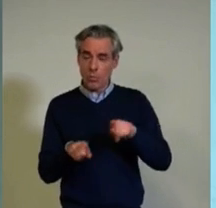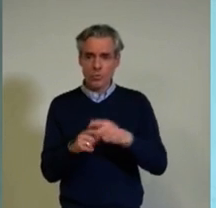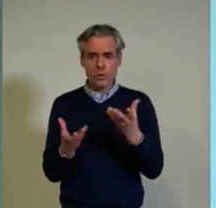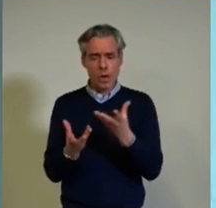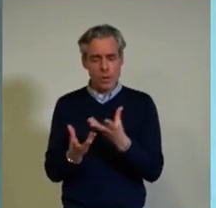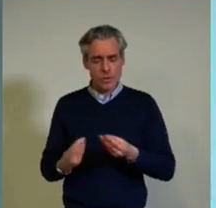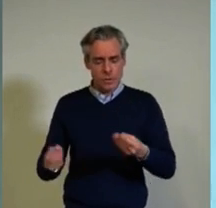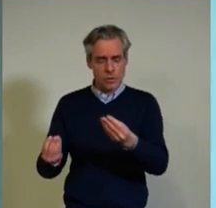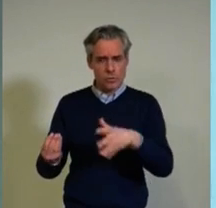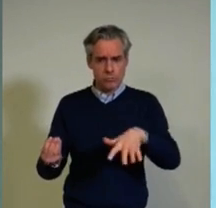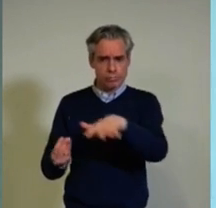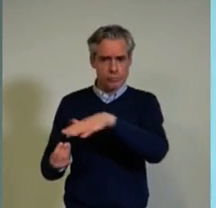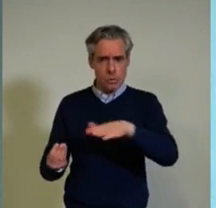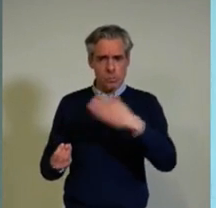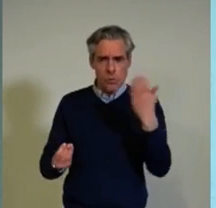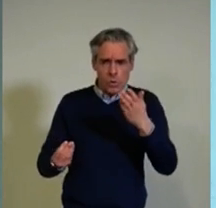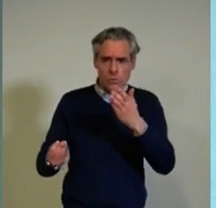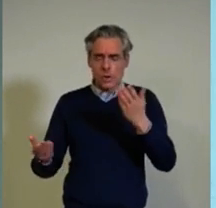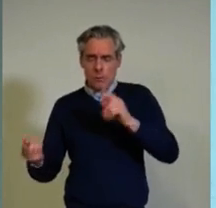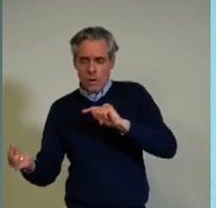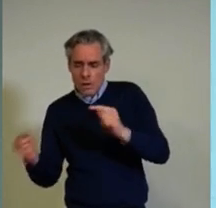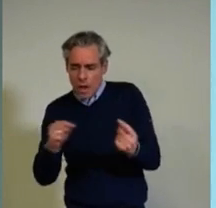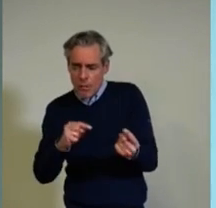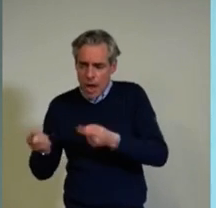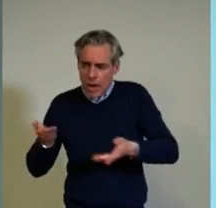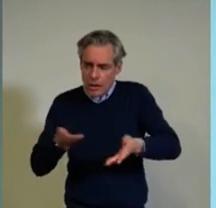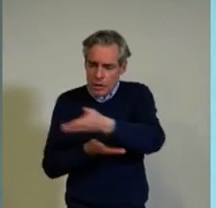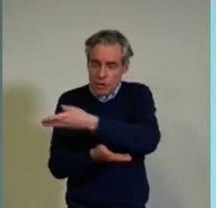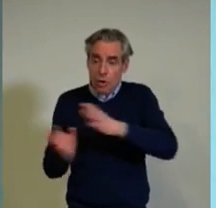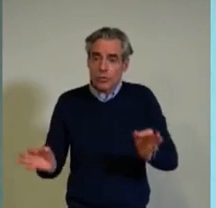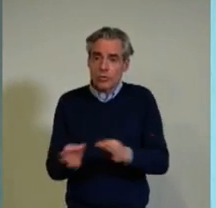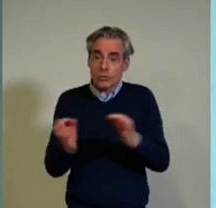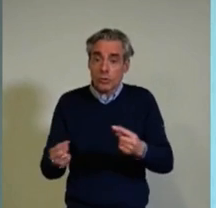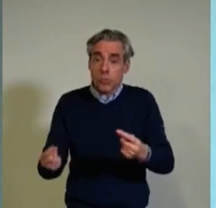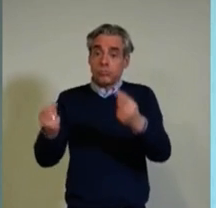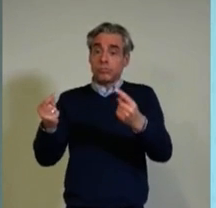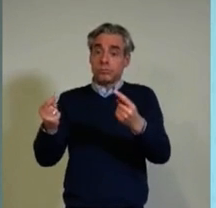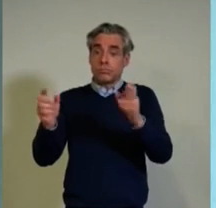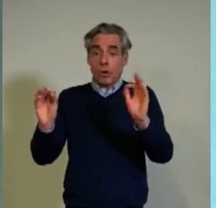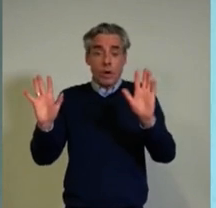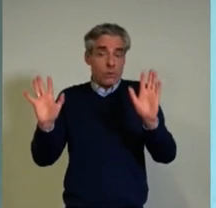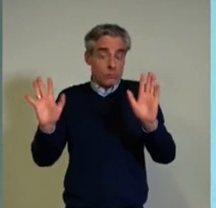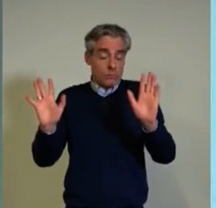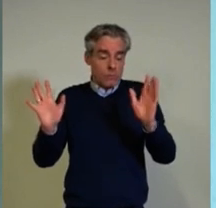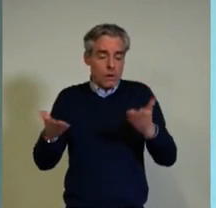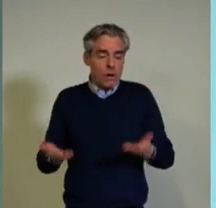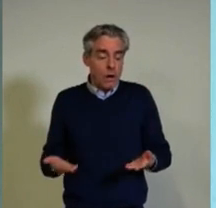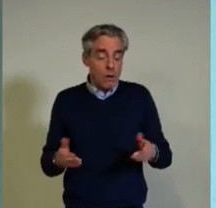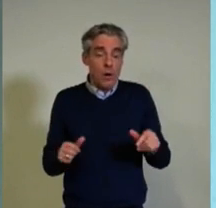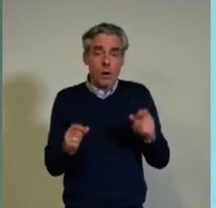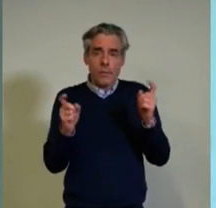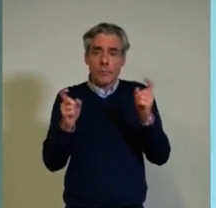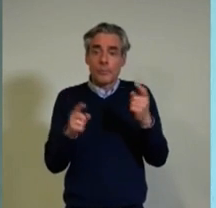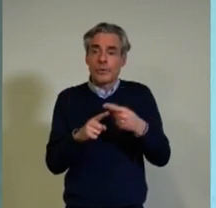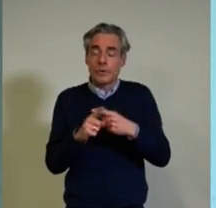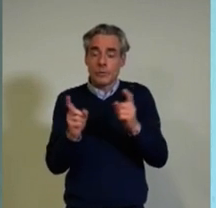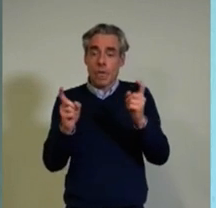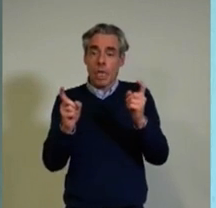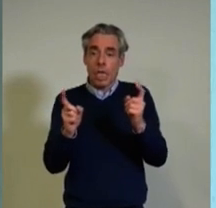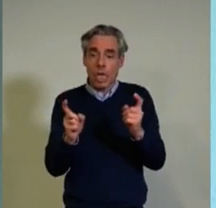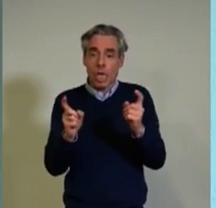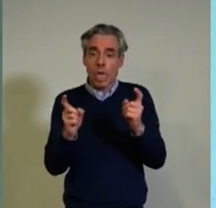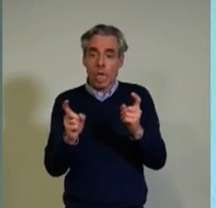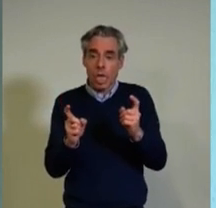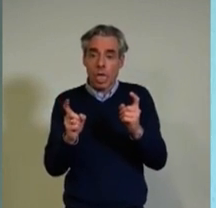besoin de débattre, d'échanger, quitte à ce que ça soit des fois un petit peu enflammé. Là, on va petit à petit vers un